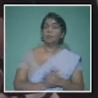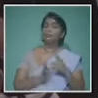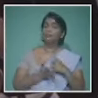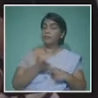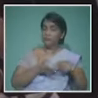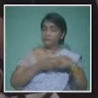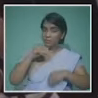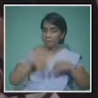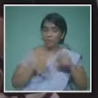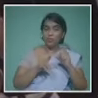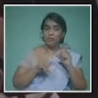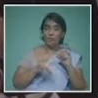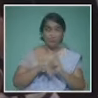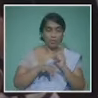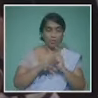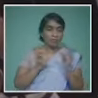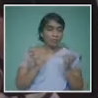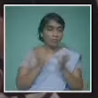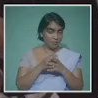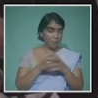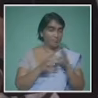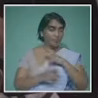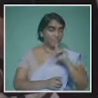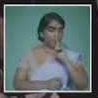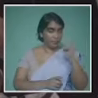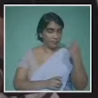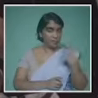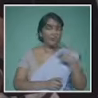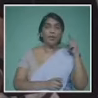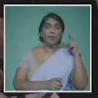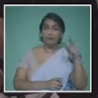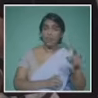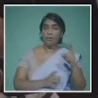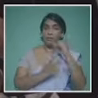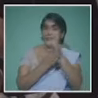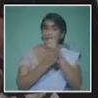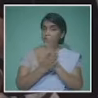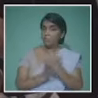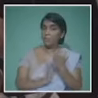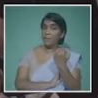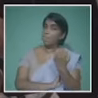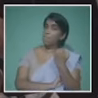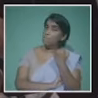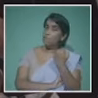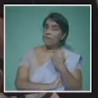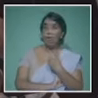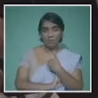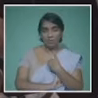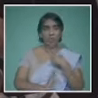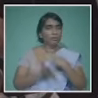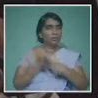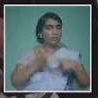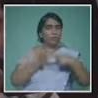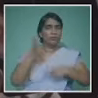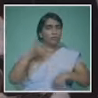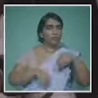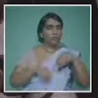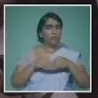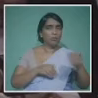මැතිවරණ කොමිෂන් සභාව අපිට කිව්වා ඒගොල්ලන්ට ව්‍යවස්ථානුකූල බලයක් තිබෙනවාද මේ මැතිවරණය